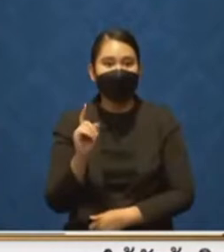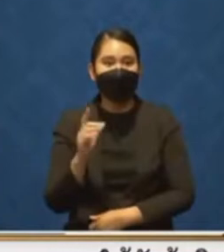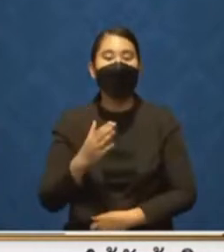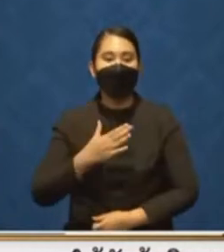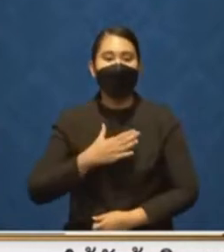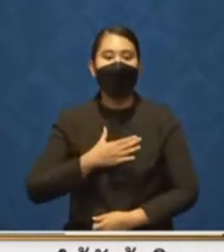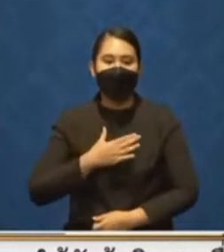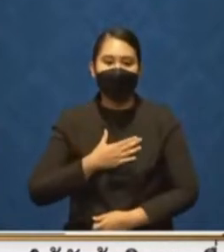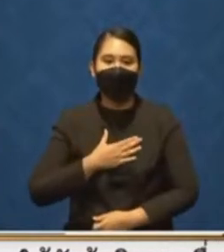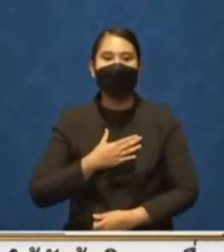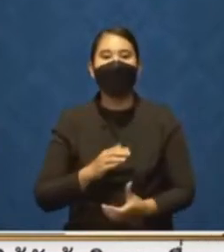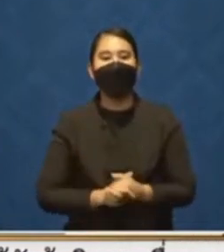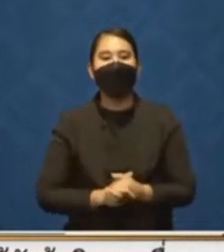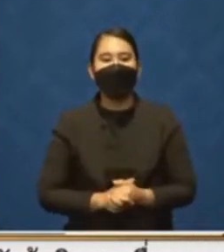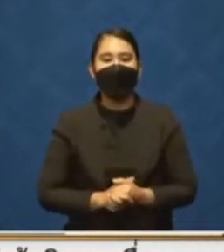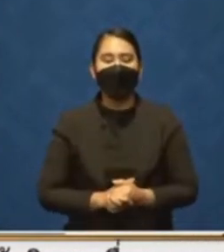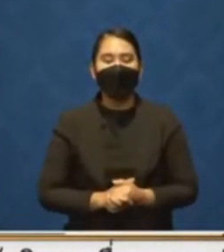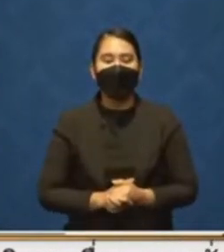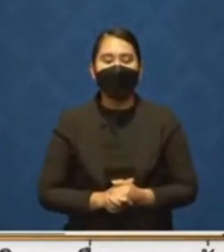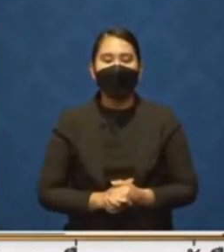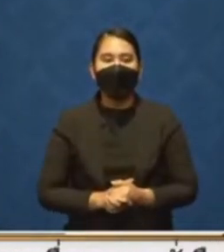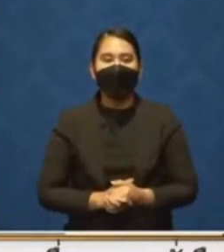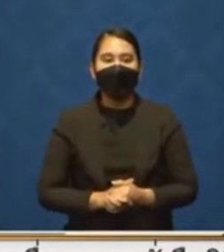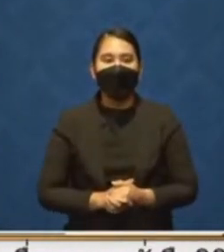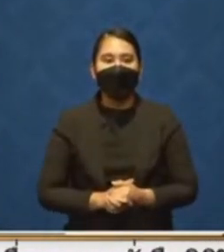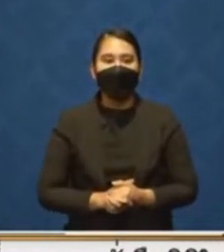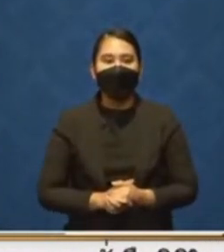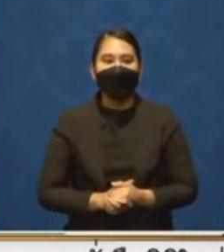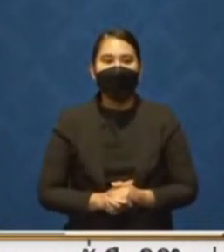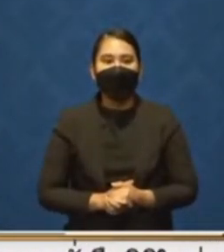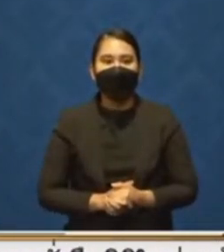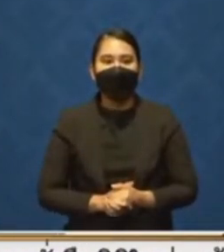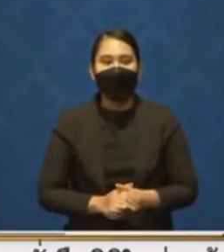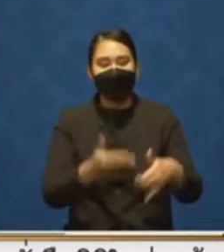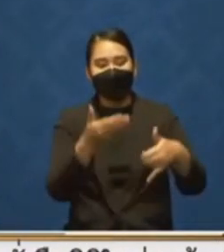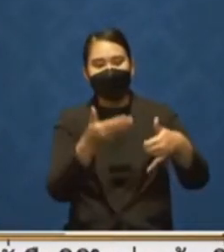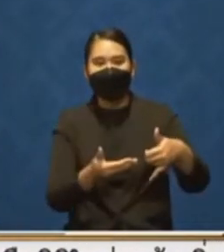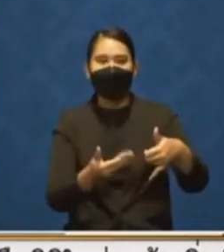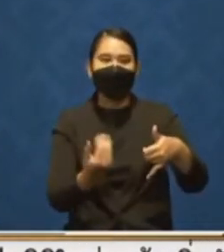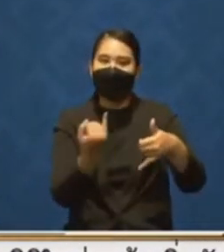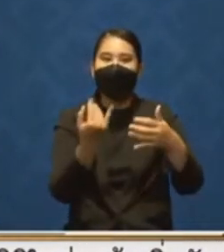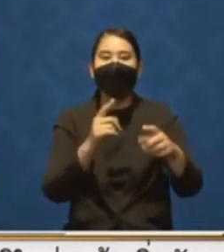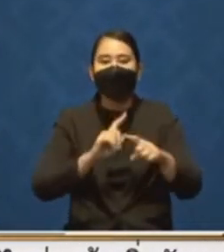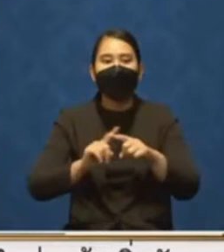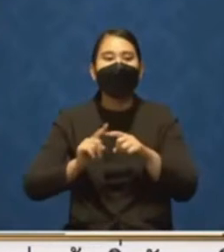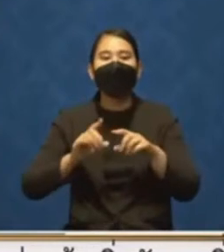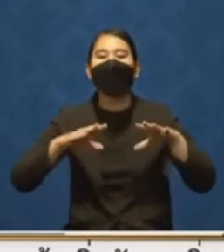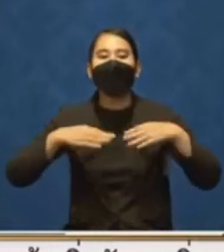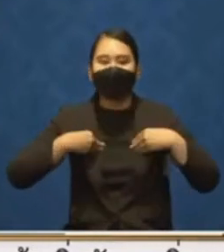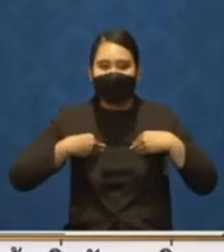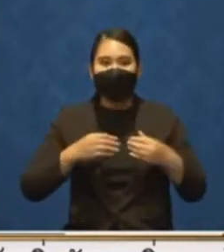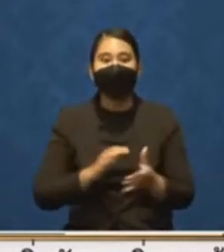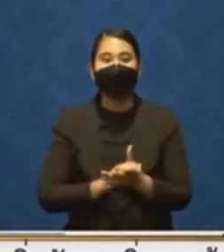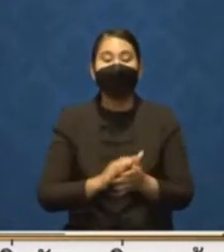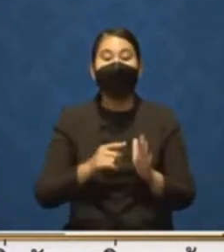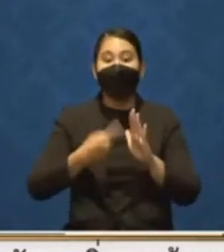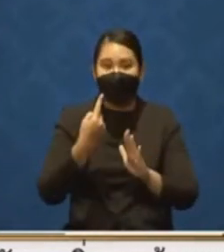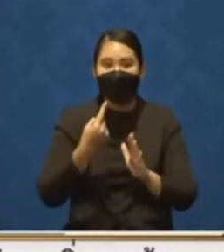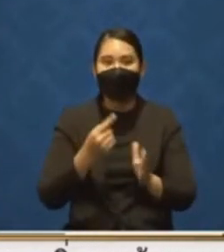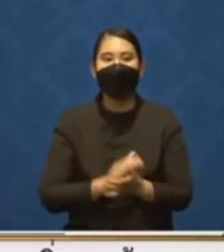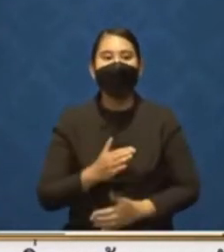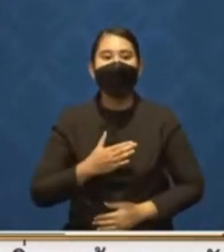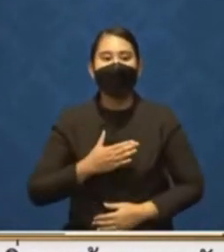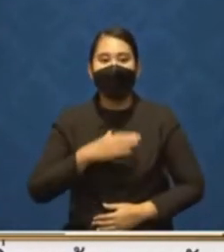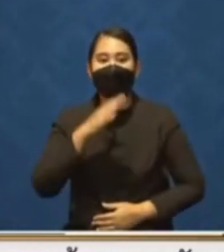ผมเรื่องการเขาเรียกว่าไม่มีคนละบาทๆทั้งสิ้นหน่อยนะก็เรื่องแรกก็คือที่ผมเคย